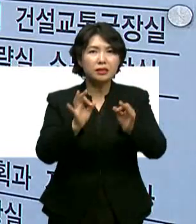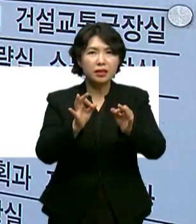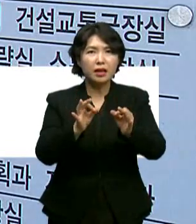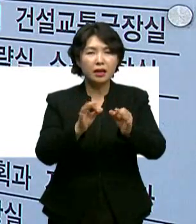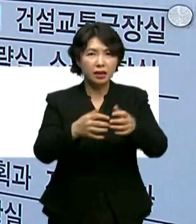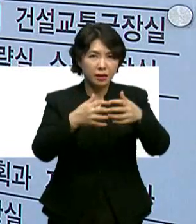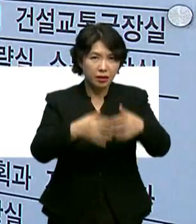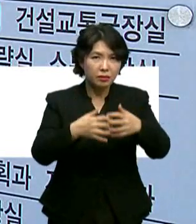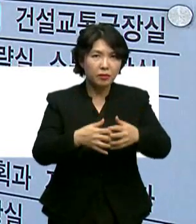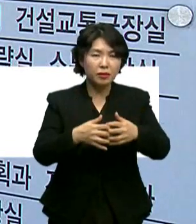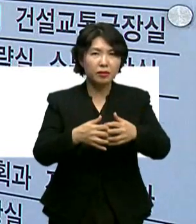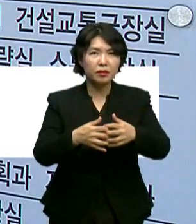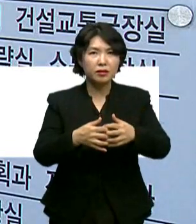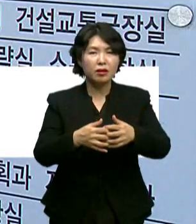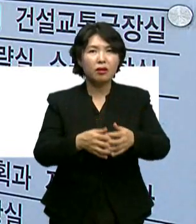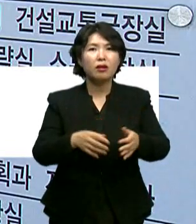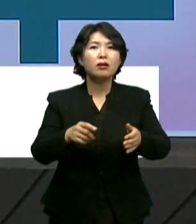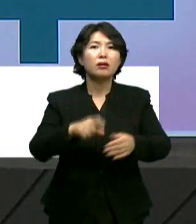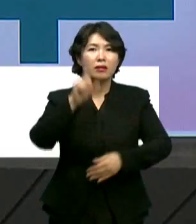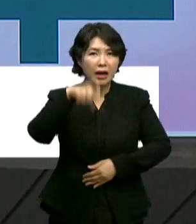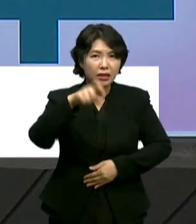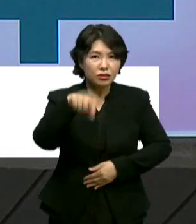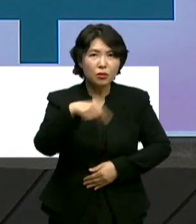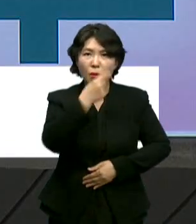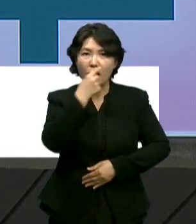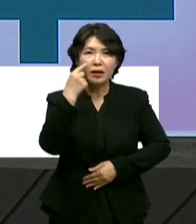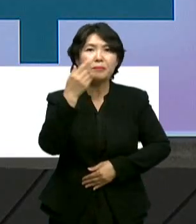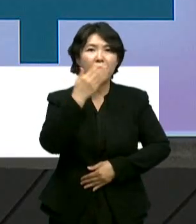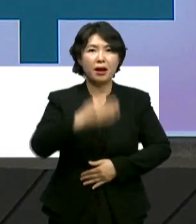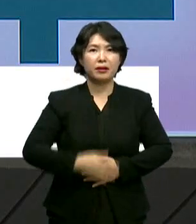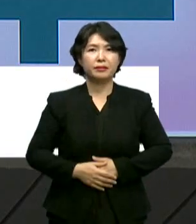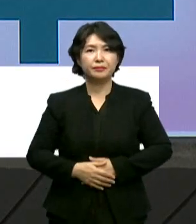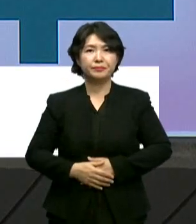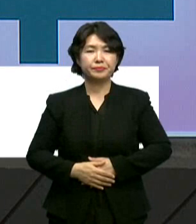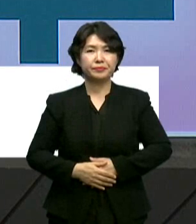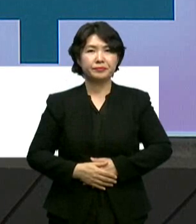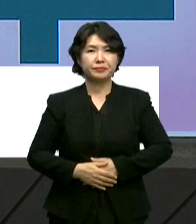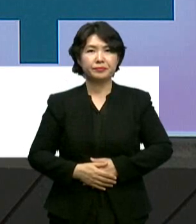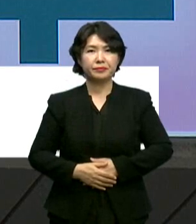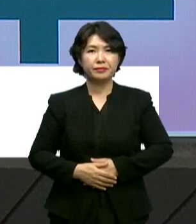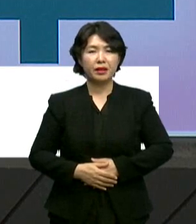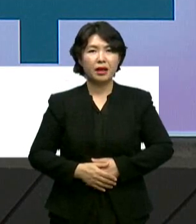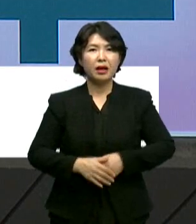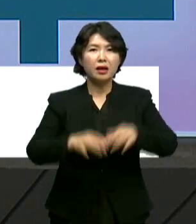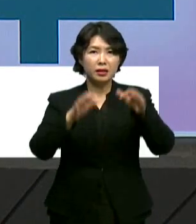현금카드나 신용카드로 조회와 납부가 가능합니다. 또 고지서에 기재된